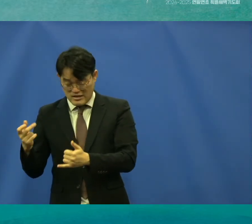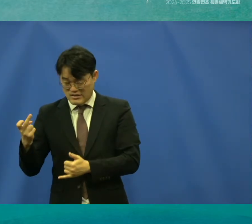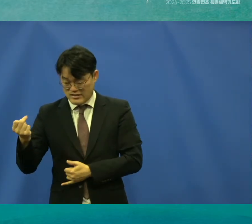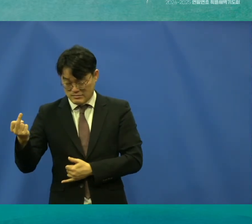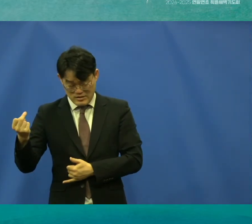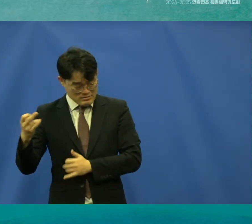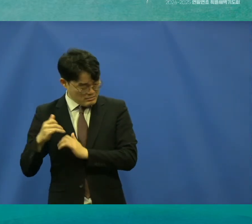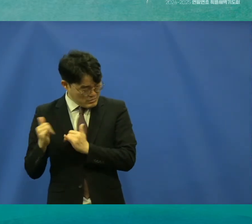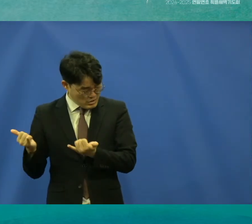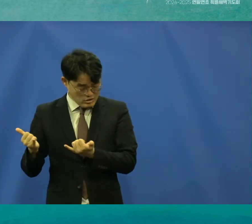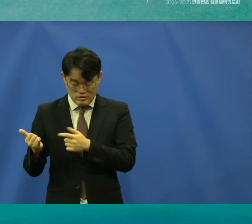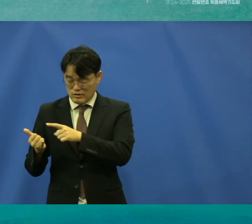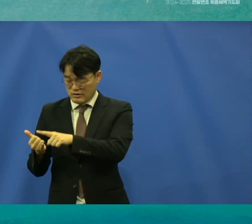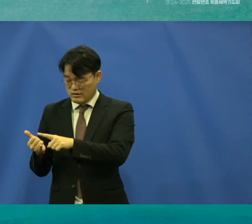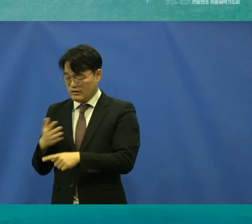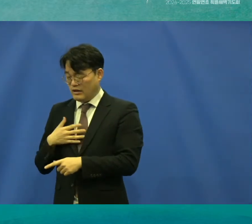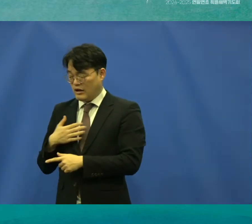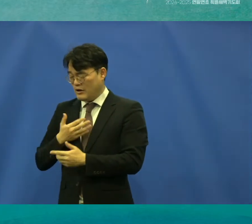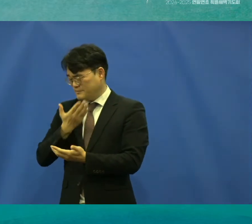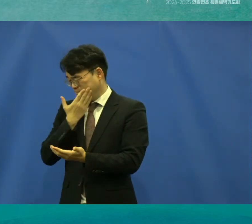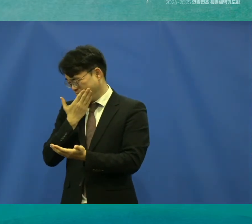표현,